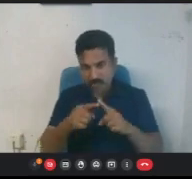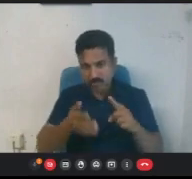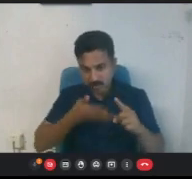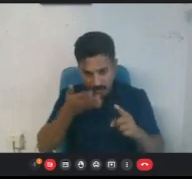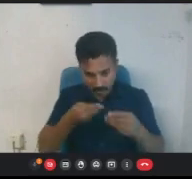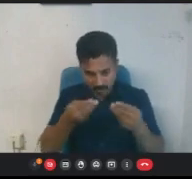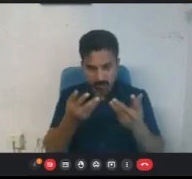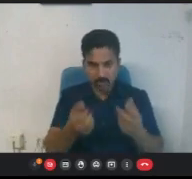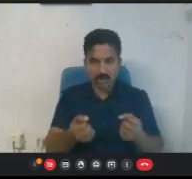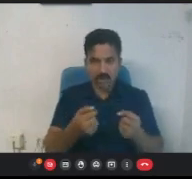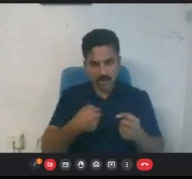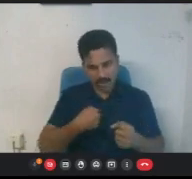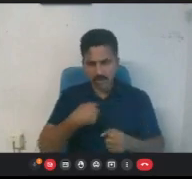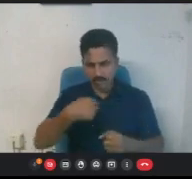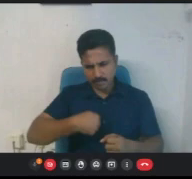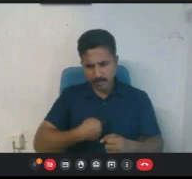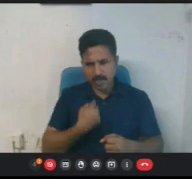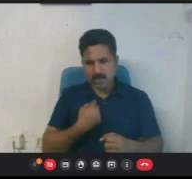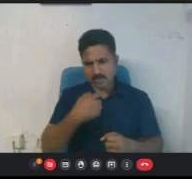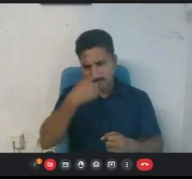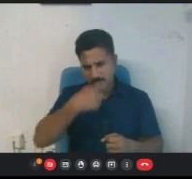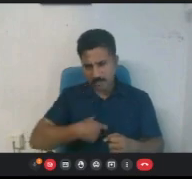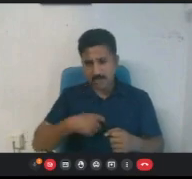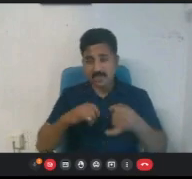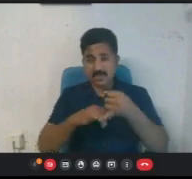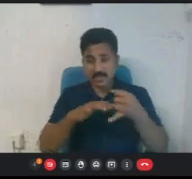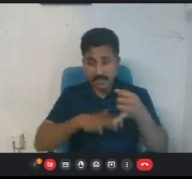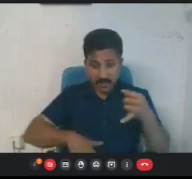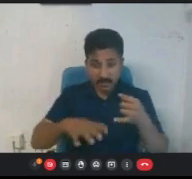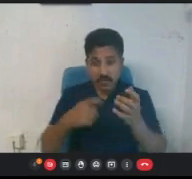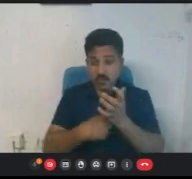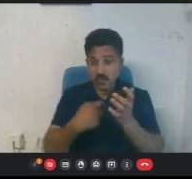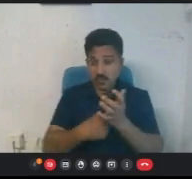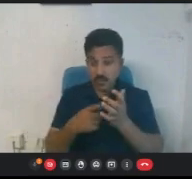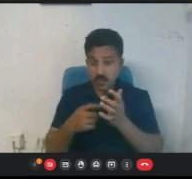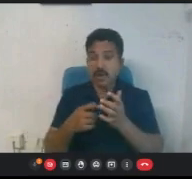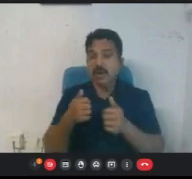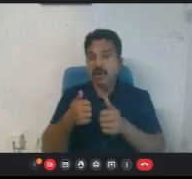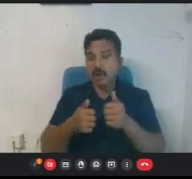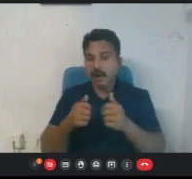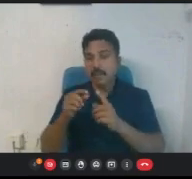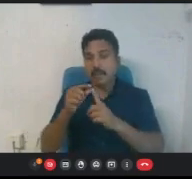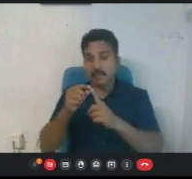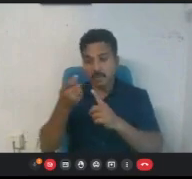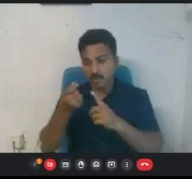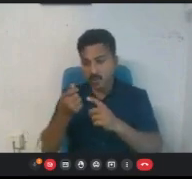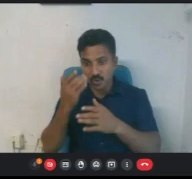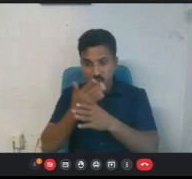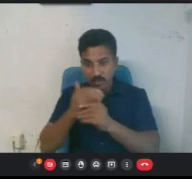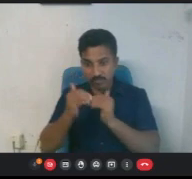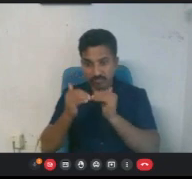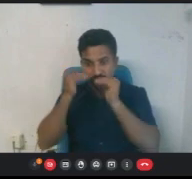നൽകുന്നതിനും എൻ്റെ വ്യക്തിപരമായ ഒരു അഭിപ്രായത്തിൽ ഈ സർവീസ് റൂൾസിൻ്റെ പരീക്ഷകളിൽ പ്രൊമോഷന് വേണ്ടിയിട്ട് കൊടുക്കുമ്പോൾ